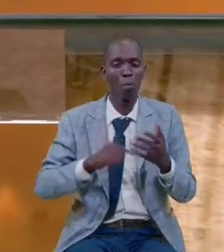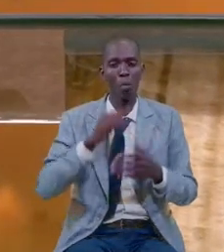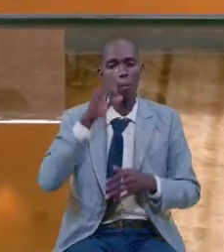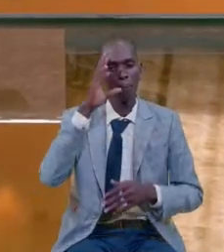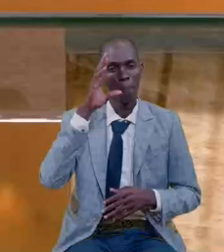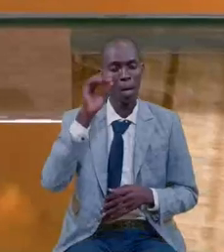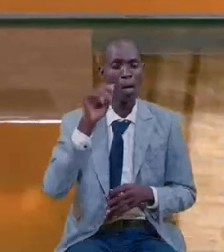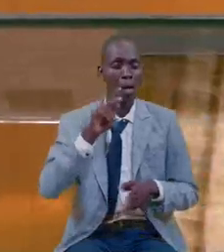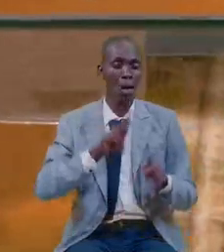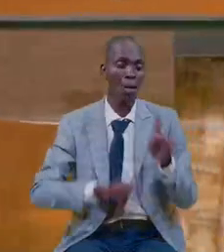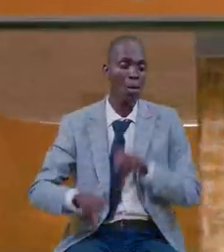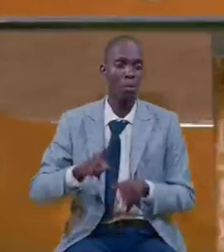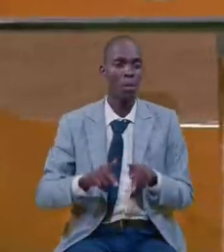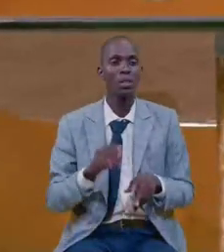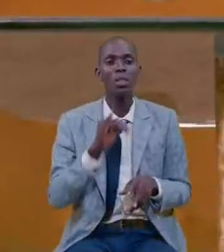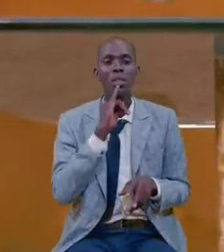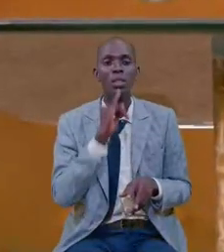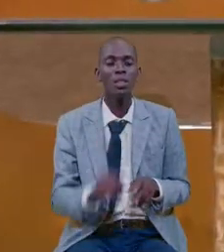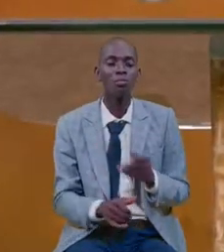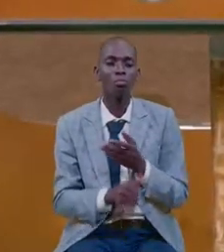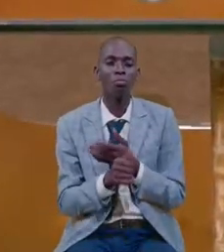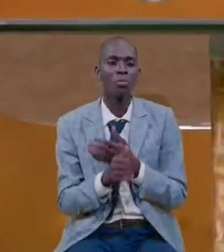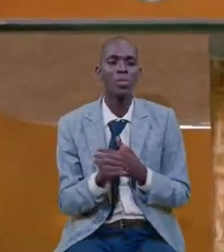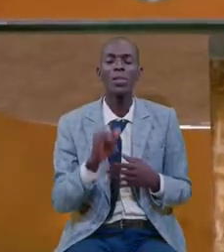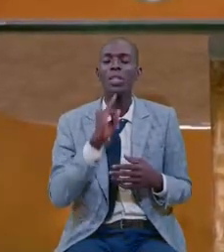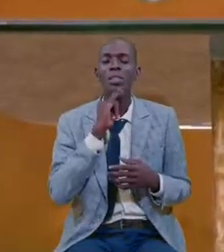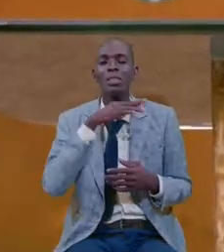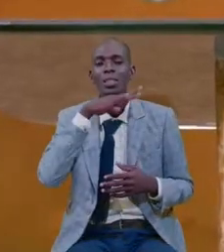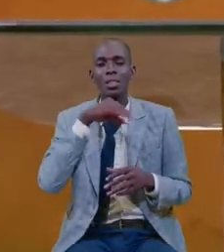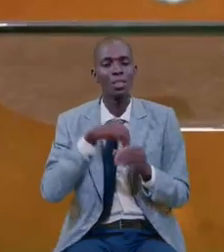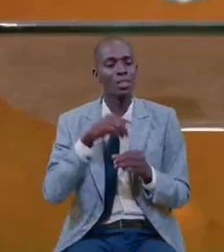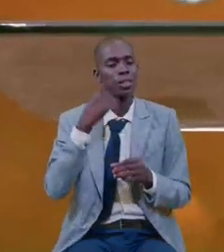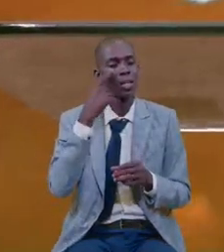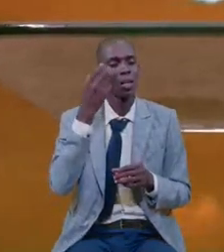est une abomination devant Dieu.